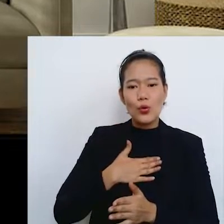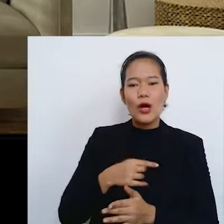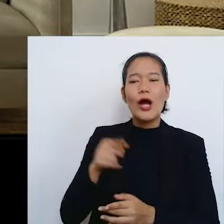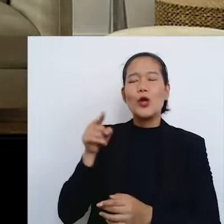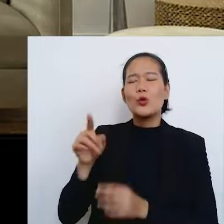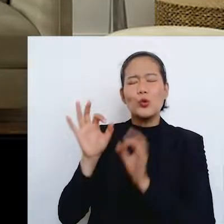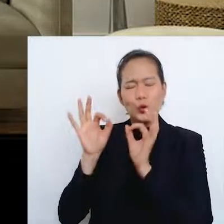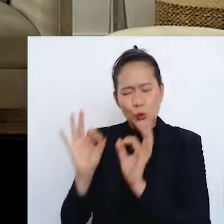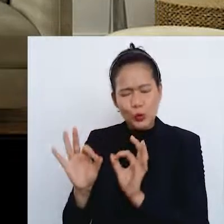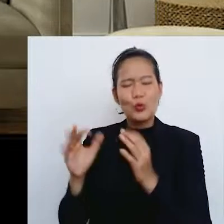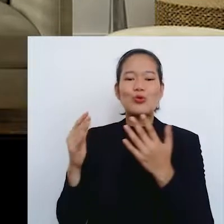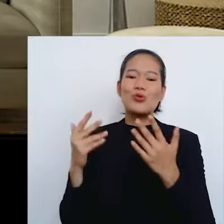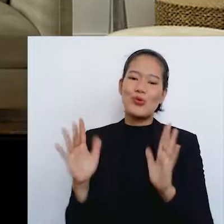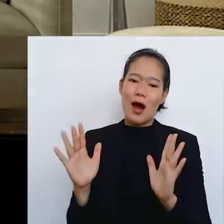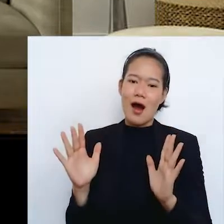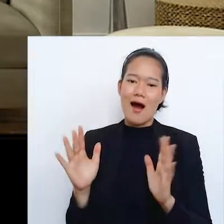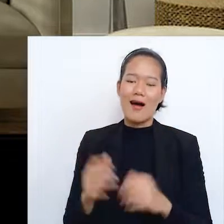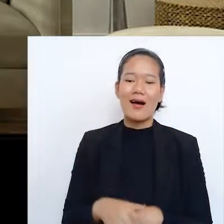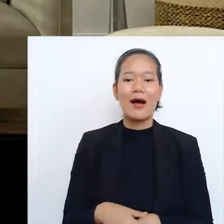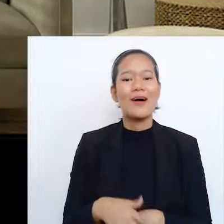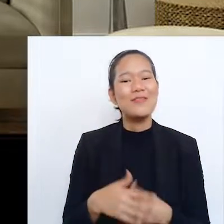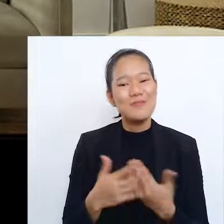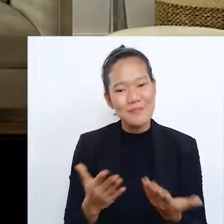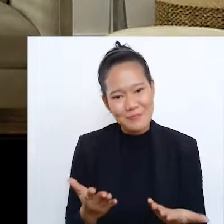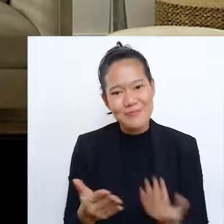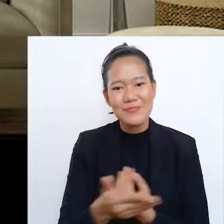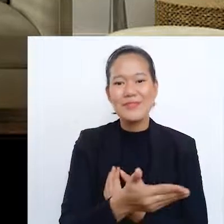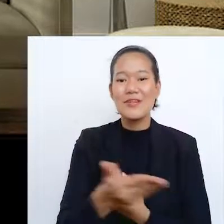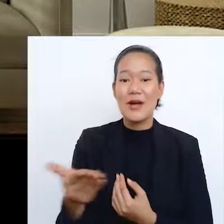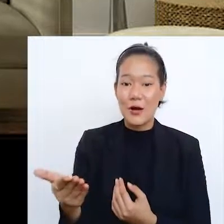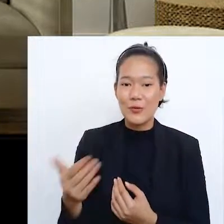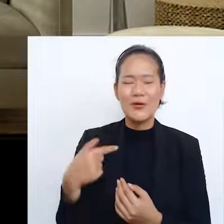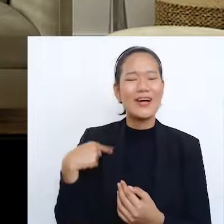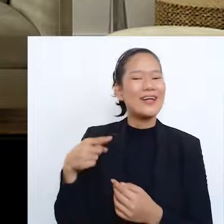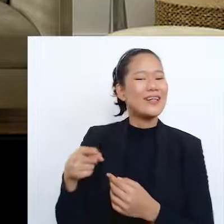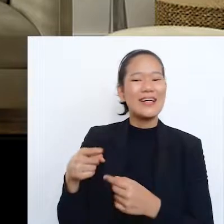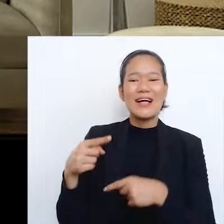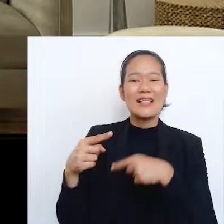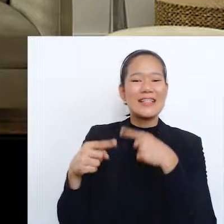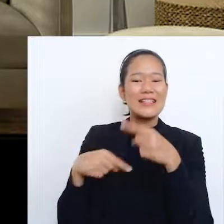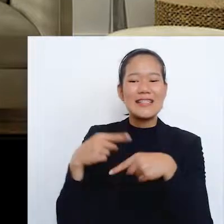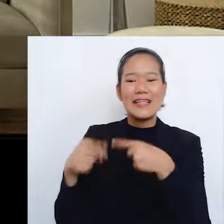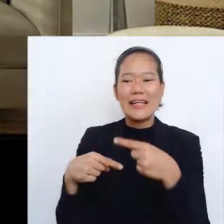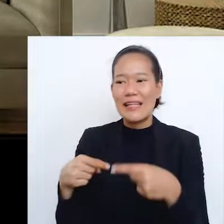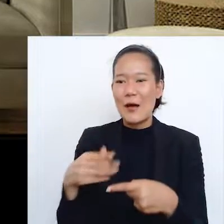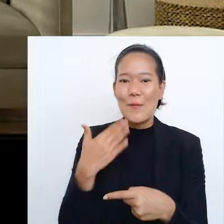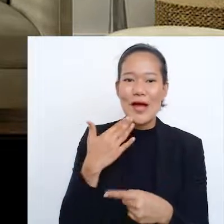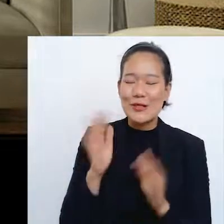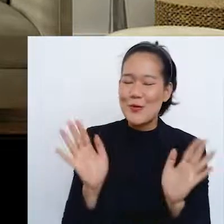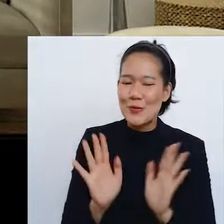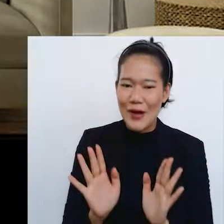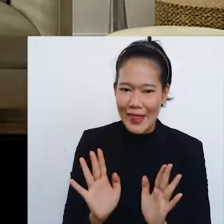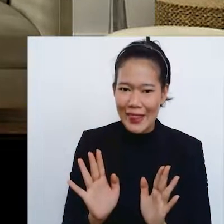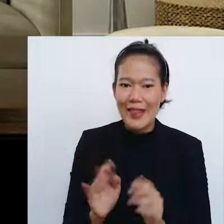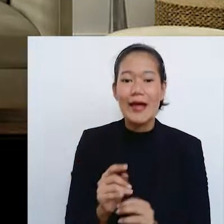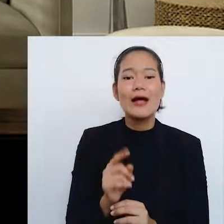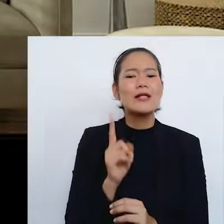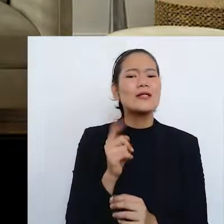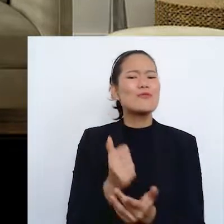sudah cukup. Nah, saudaraku, tentu ini menjadi cerita yang tidak